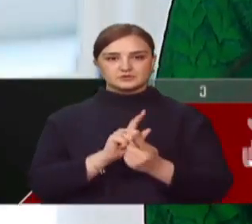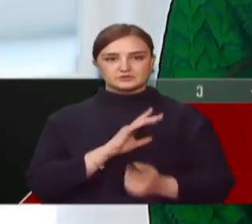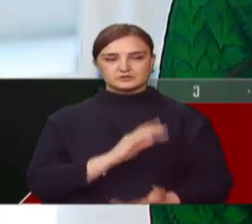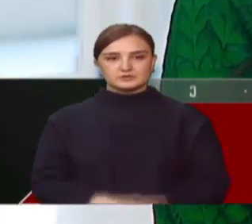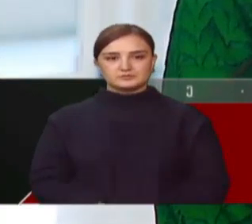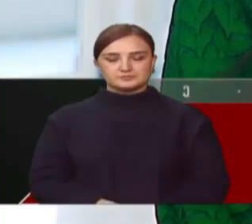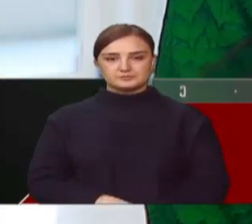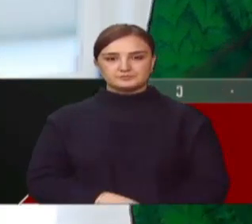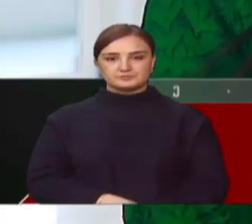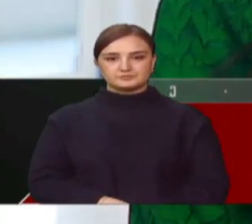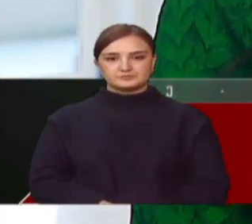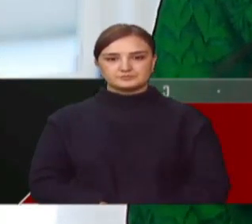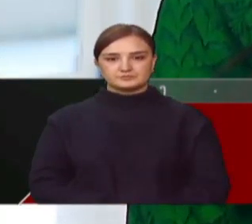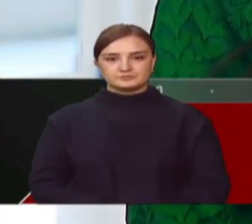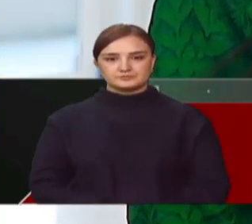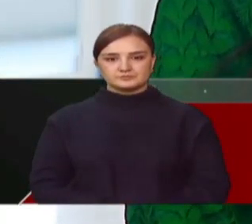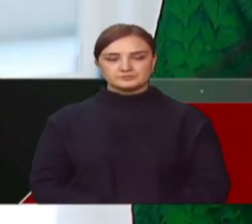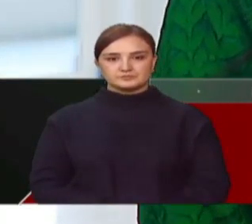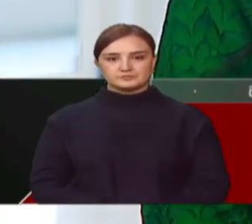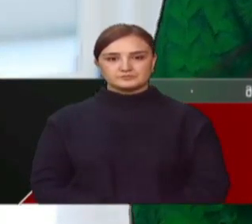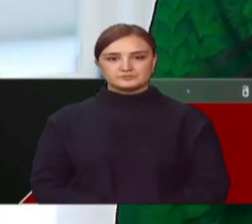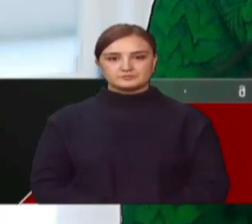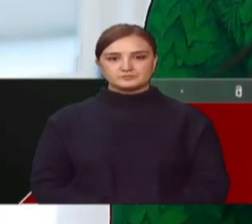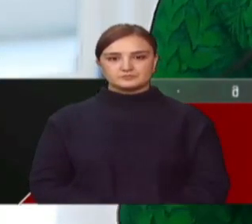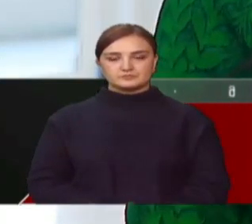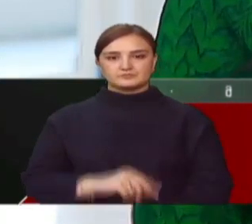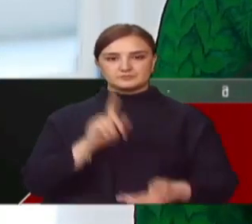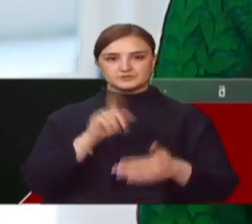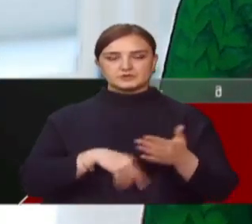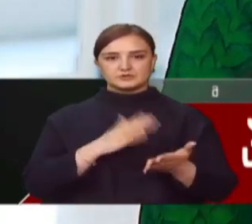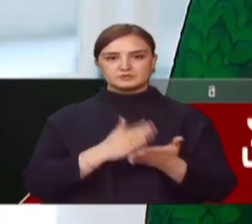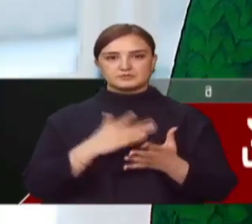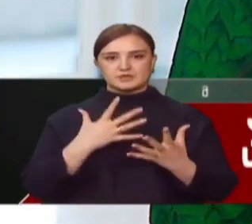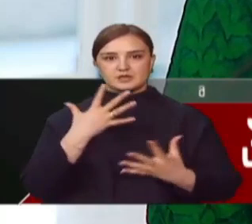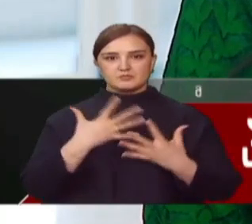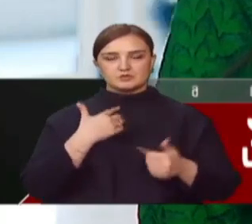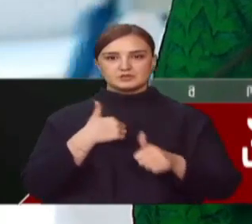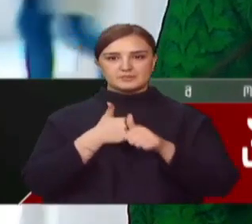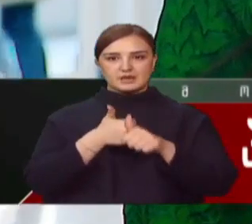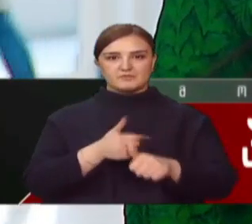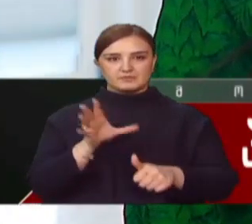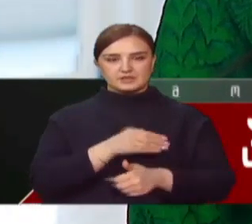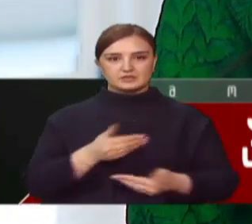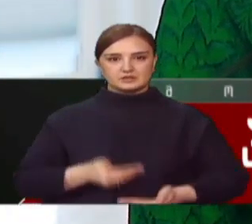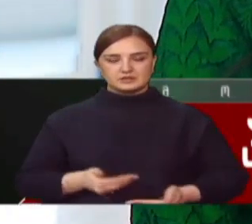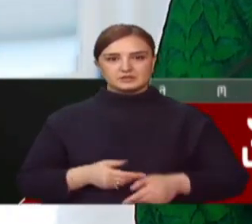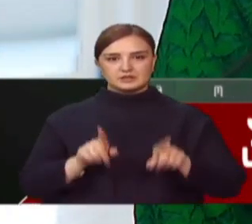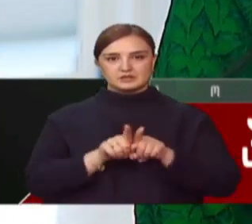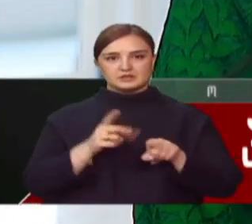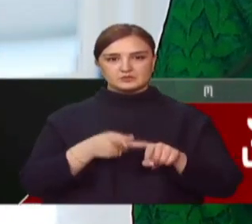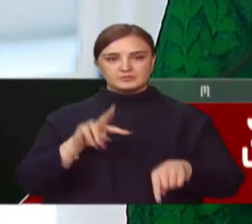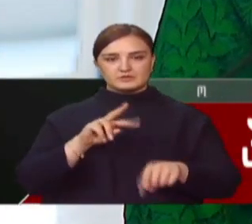იყო. ემოციები თვარ დაატვირთული და დარწმუნებული ვარ რომ მთელი ცხოვრება ეს ემოციები გამყვება და ასევე